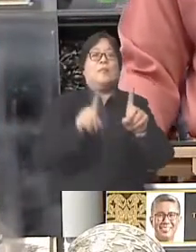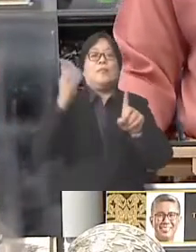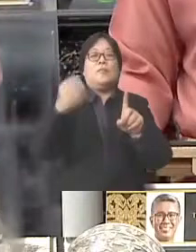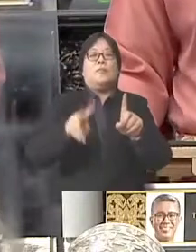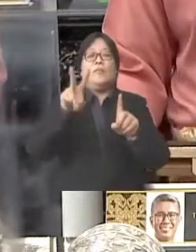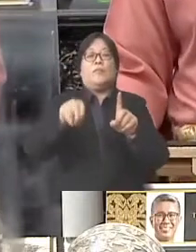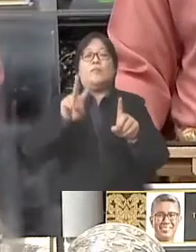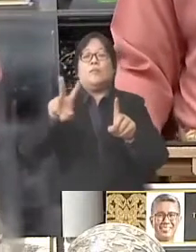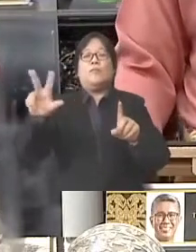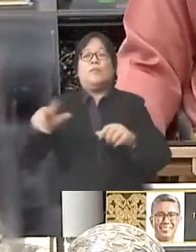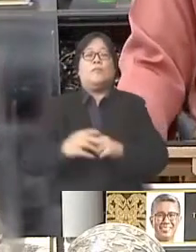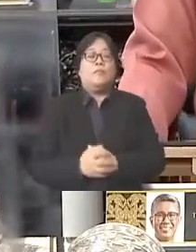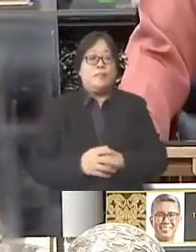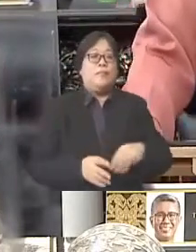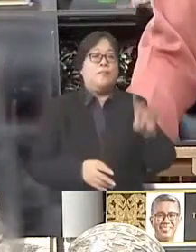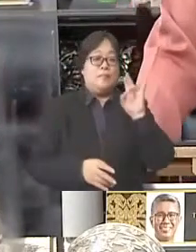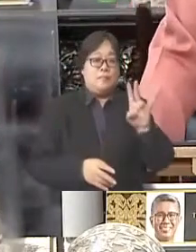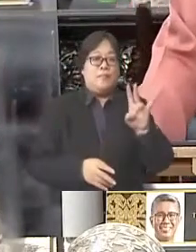Jan 23